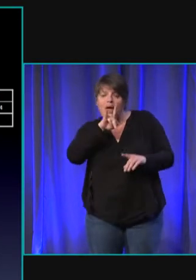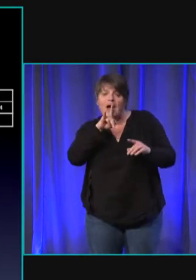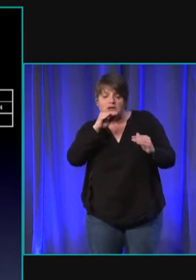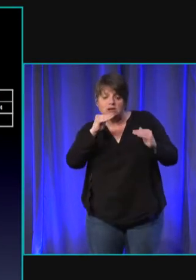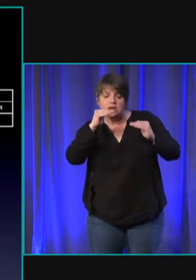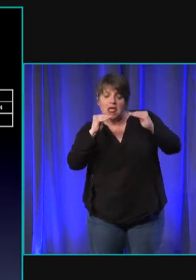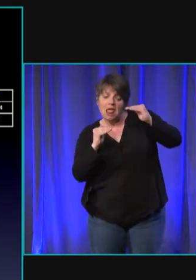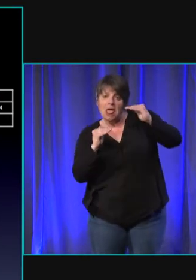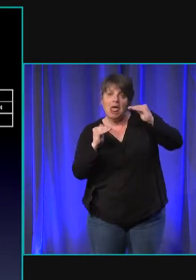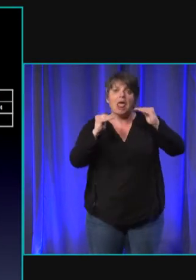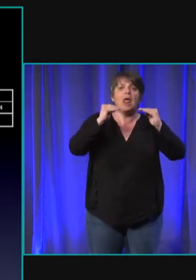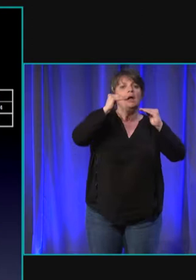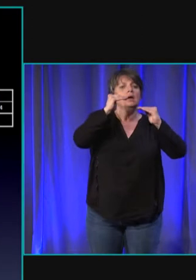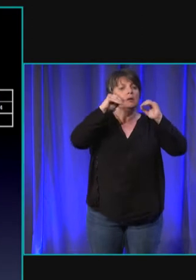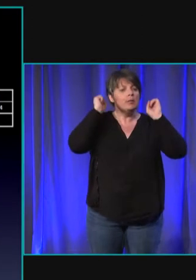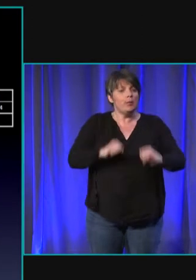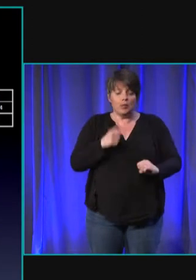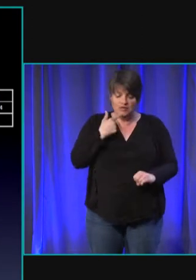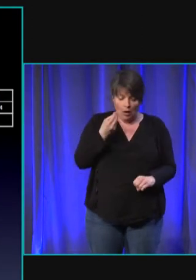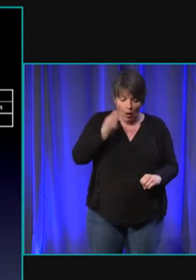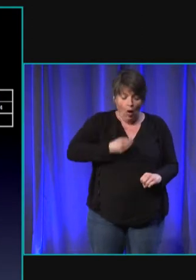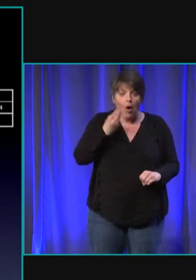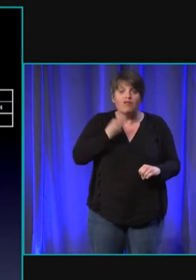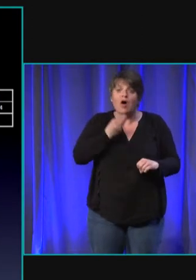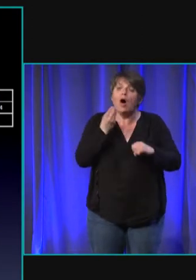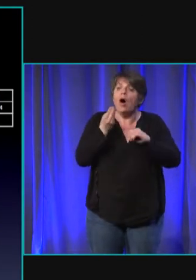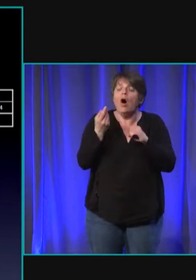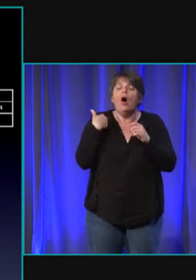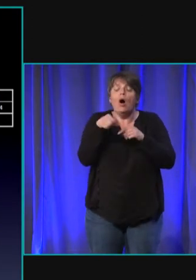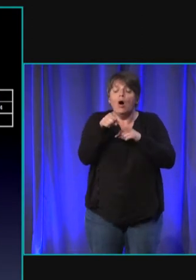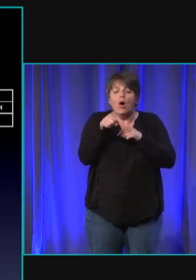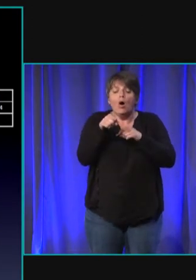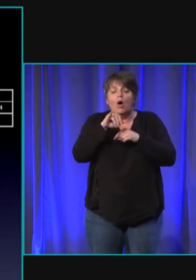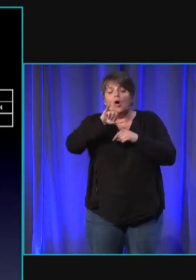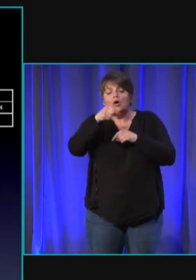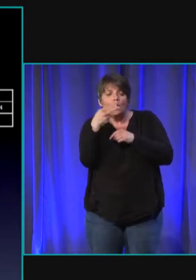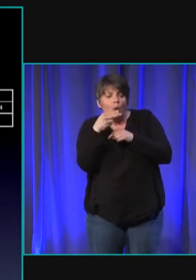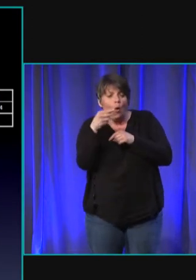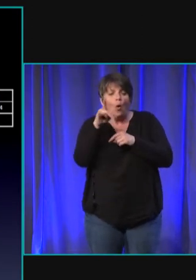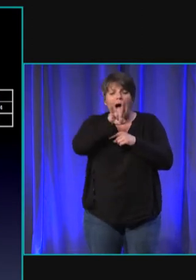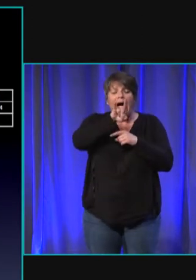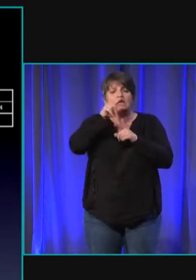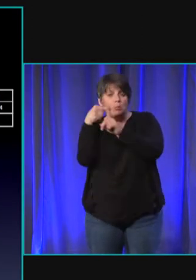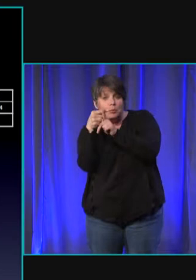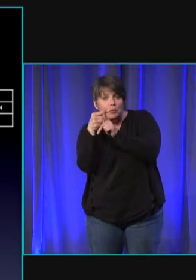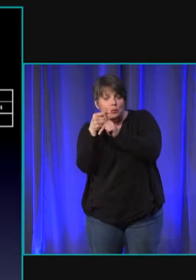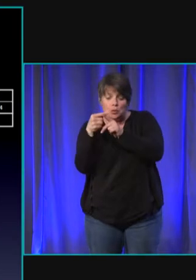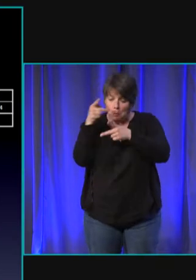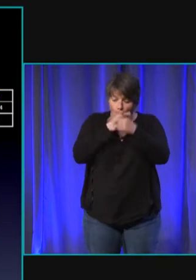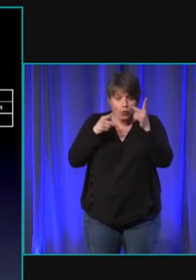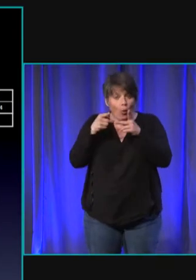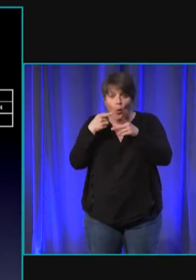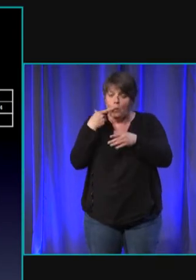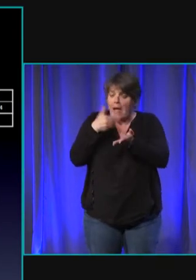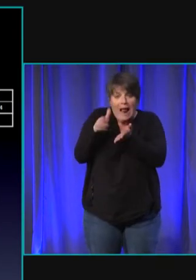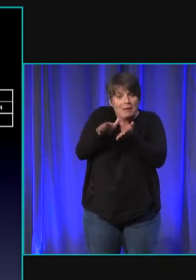de repos. C'est-à-dire que les enfants sont capables d'éliminer plus vite ces fameux ions H+, ces fameux protons de leurs muscles ou de leur